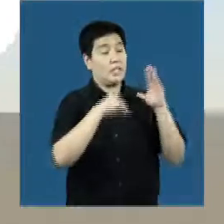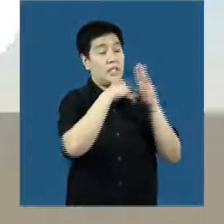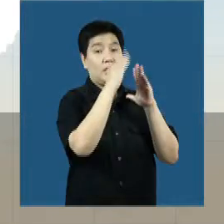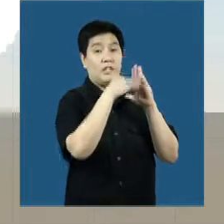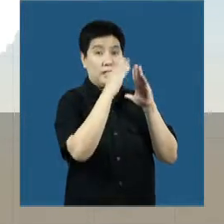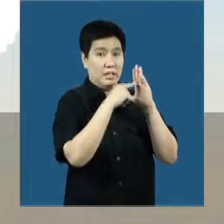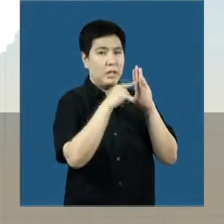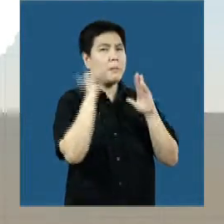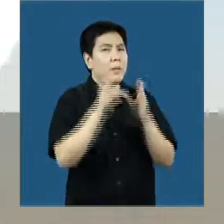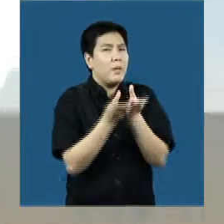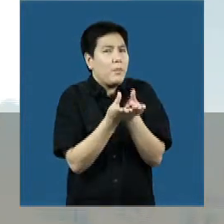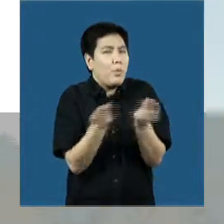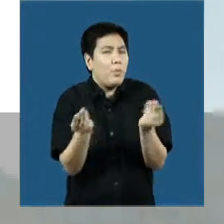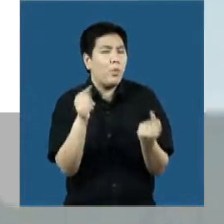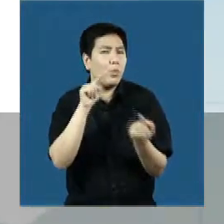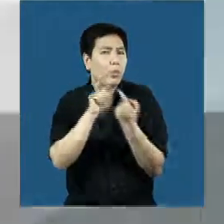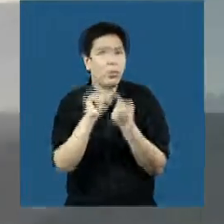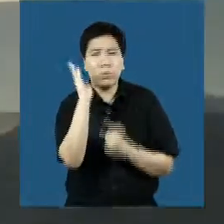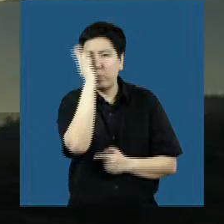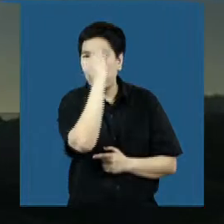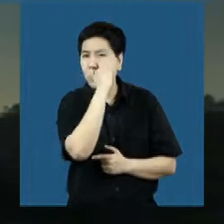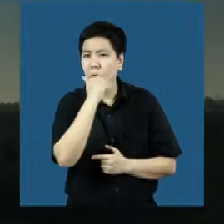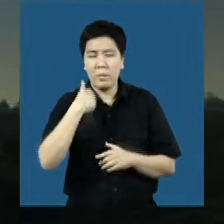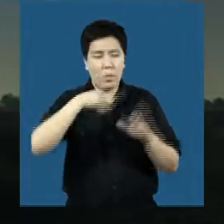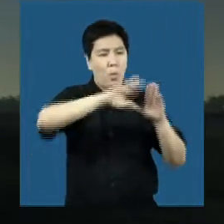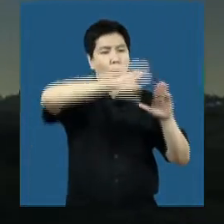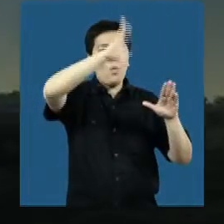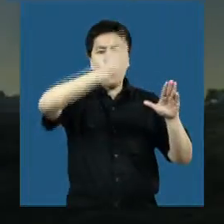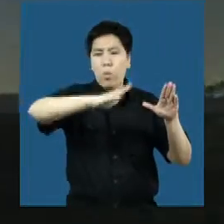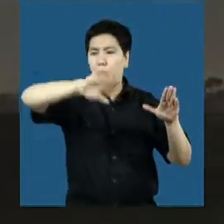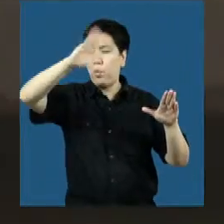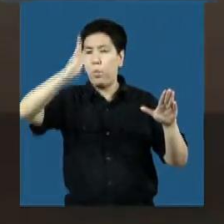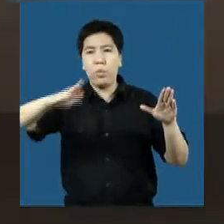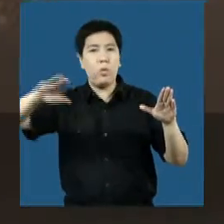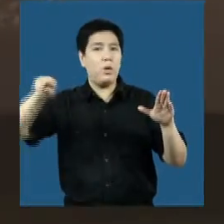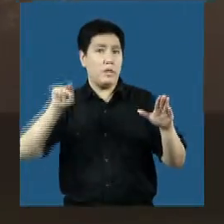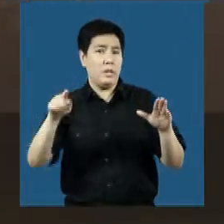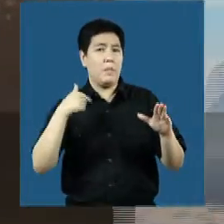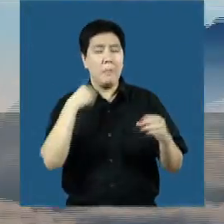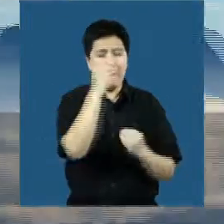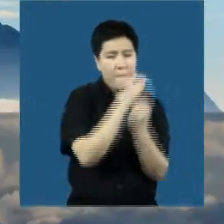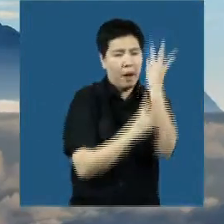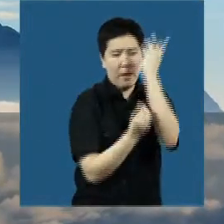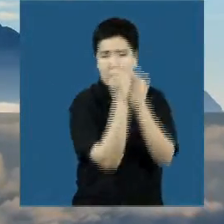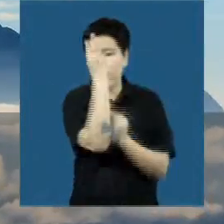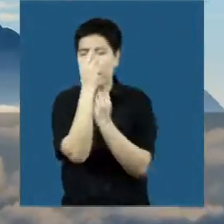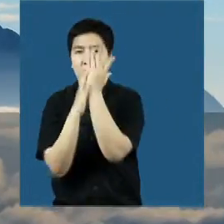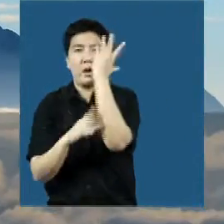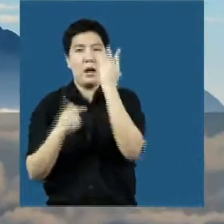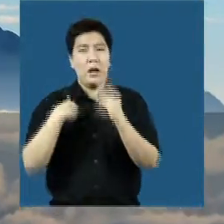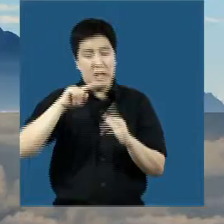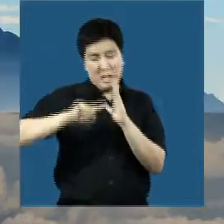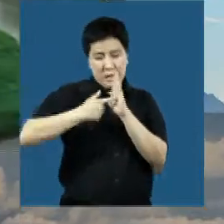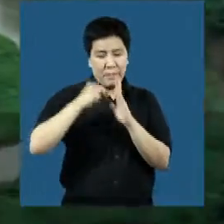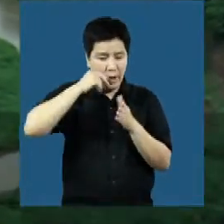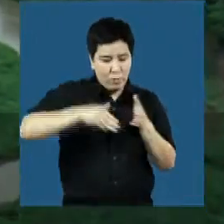ภาคเหนือเป็นดินแดนที่เต็มไปด้วยเสน่ห์มนต์ขลังรายล้อมด้วยขุนเขาน้อยใหญ่สลับซับซ้อนอุดมไปด้วยผืนป่าสมบูรณ์เป็นแ